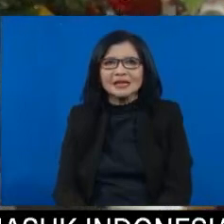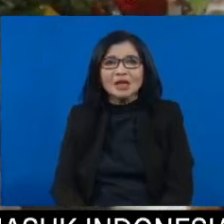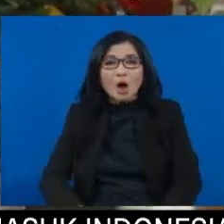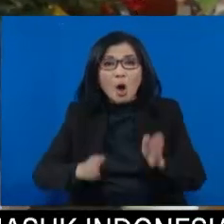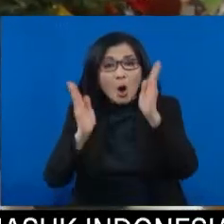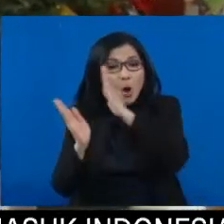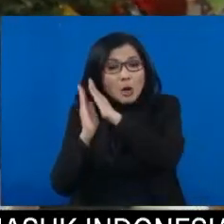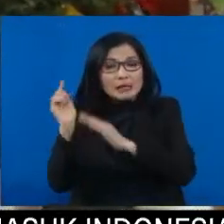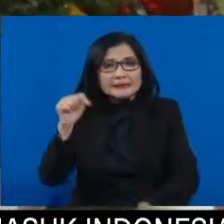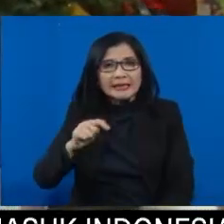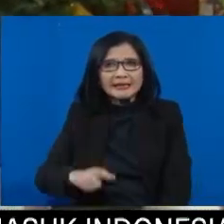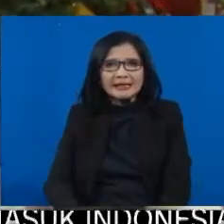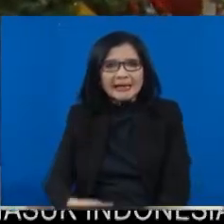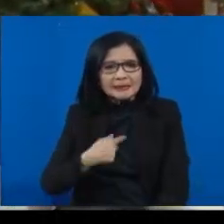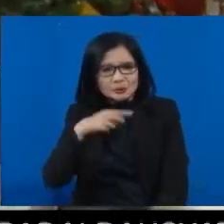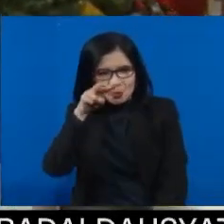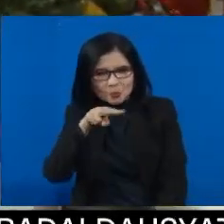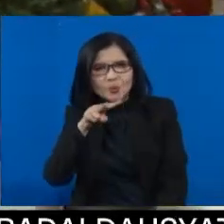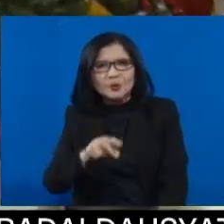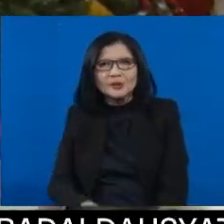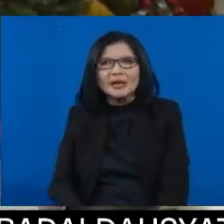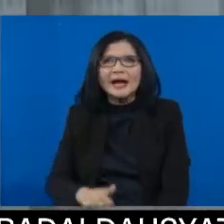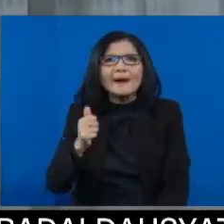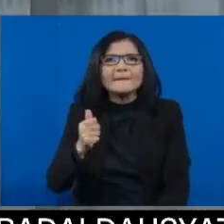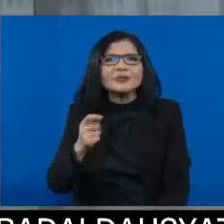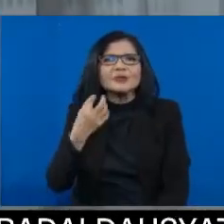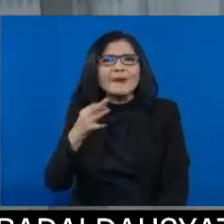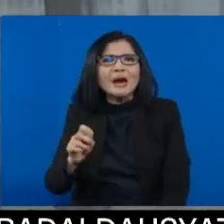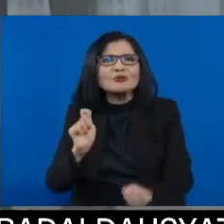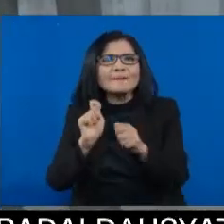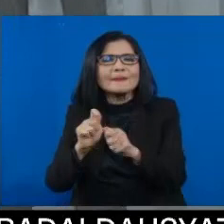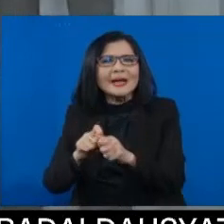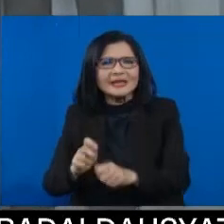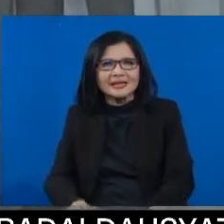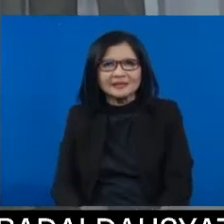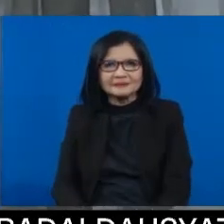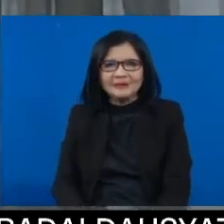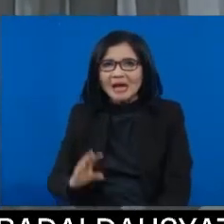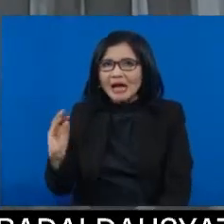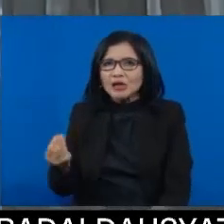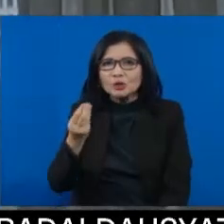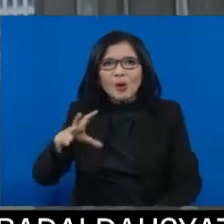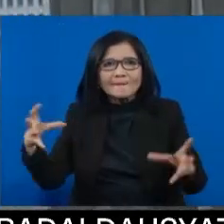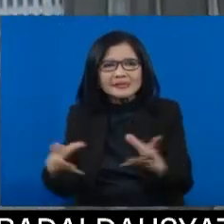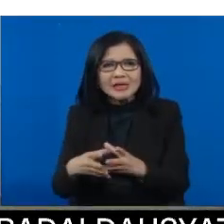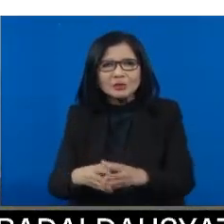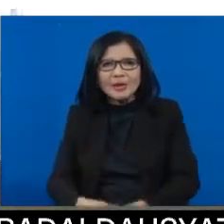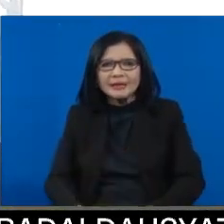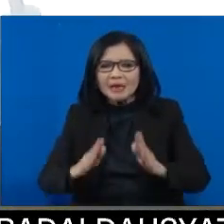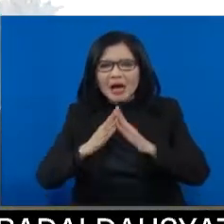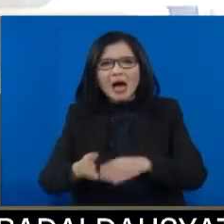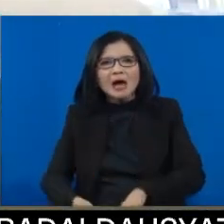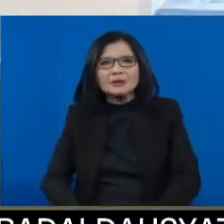juga pas saya lihat juga mereka baru renovasi ya. Menurut Ketua Persatuan Hotel dan Restoran Indonesia